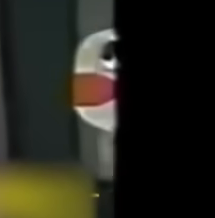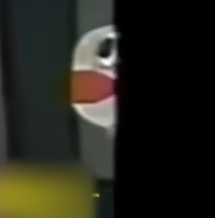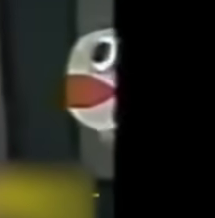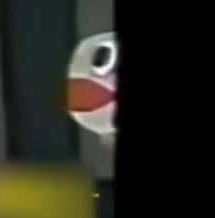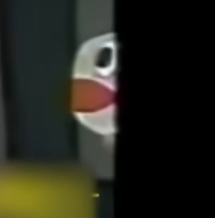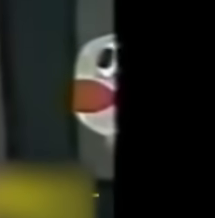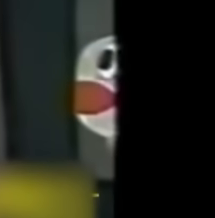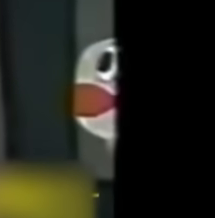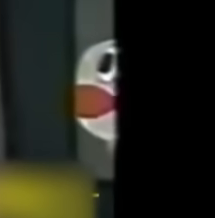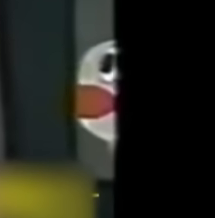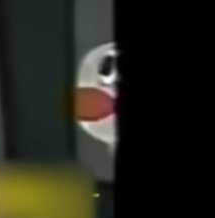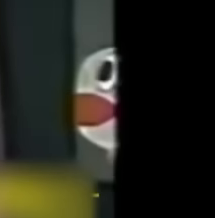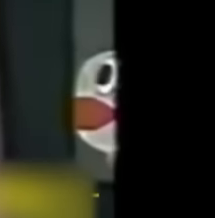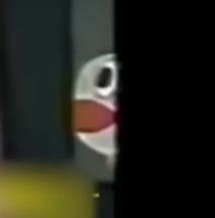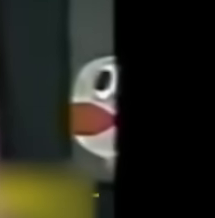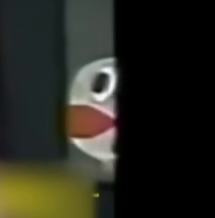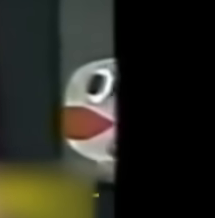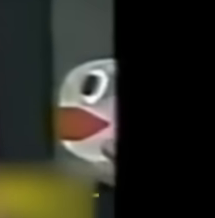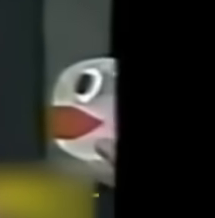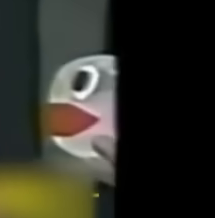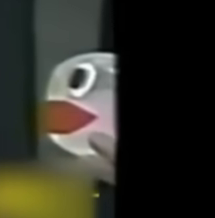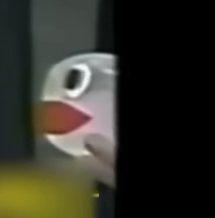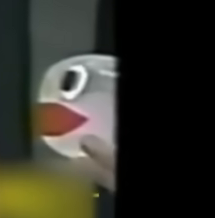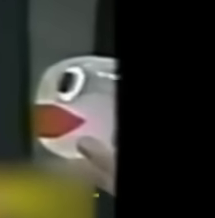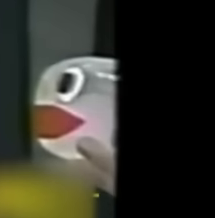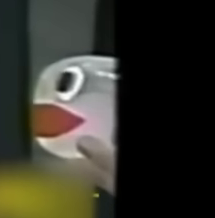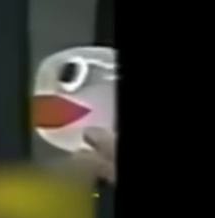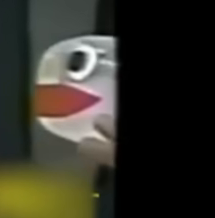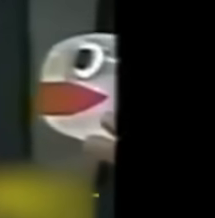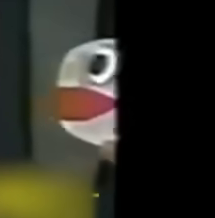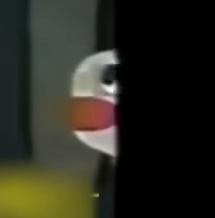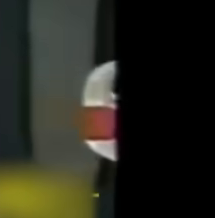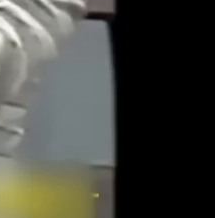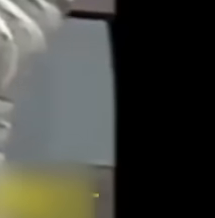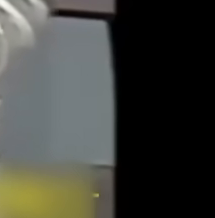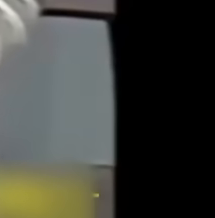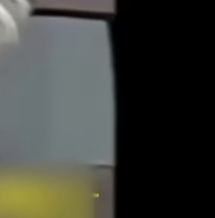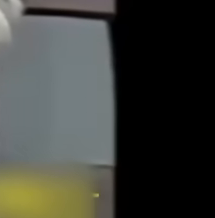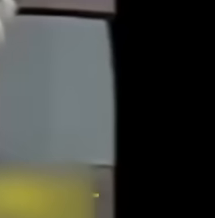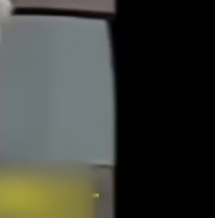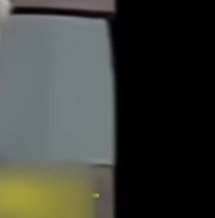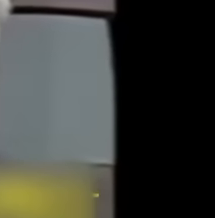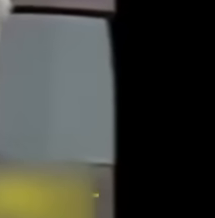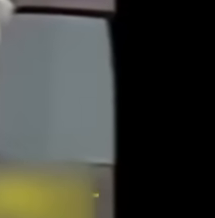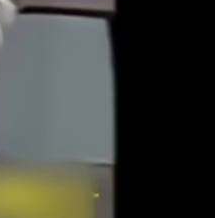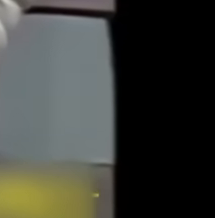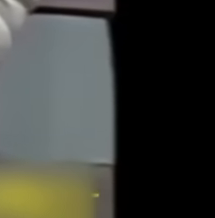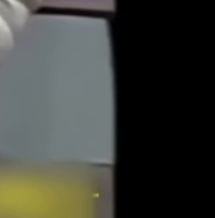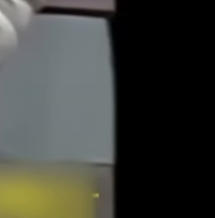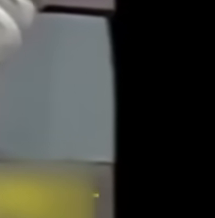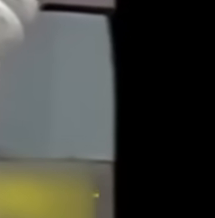등에서 물이 분수처럼 쫙 솟아오르거든. 그래. 쫙? 근데 이건 안 나오네.